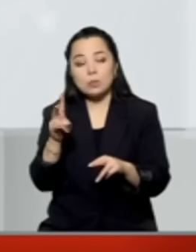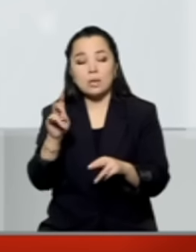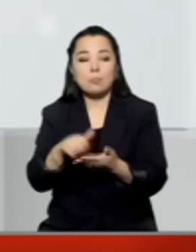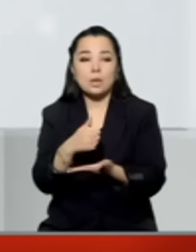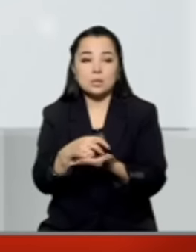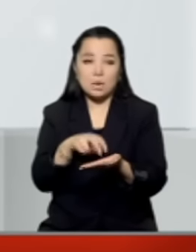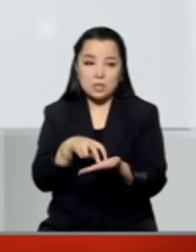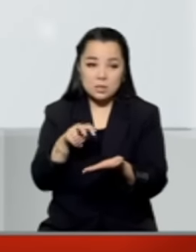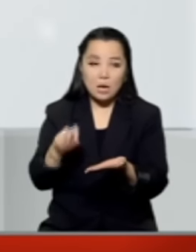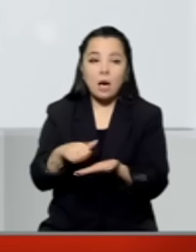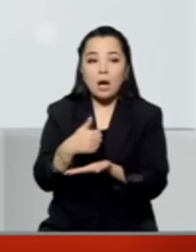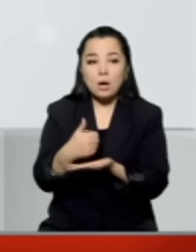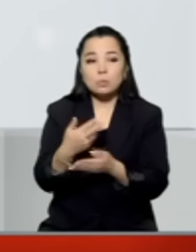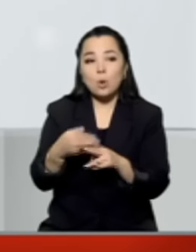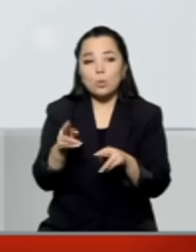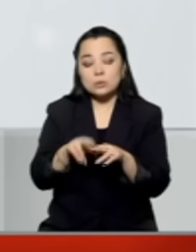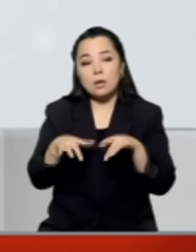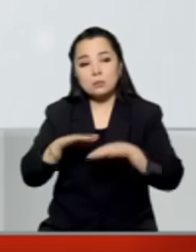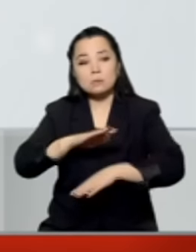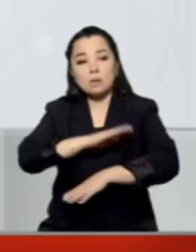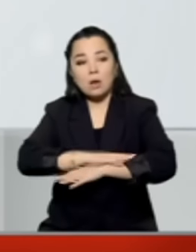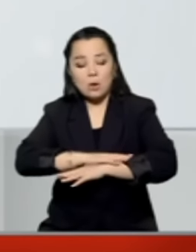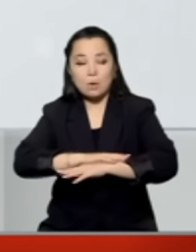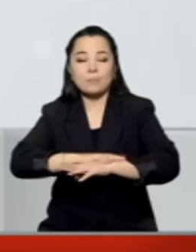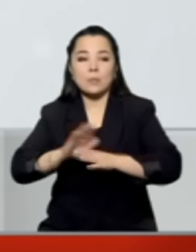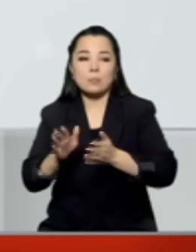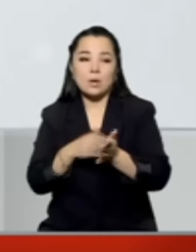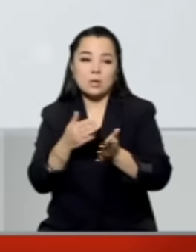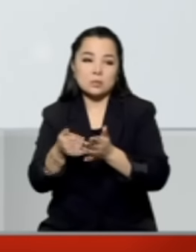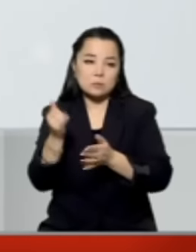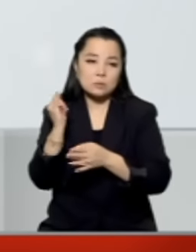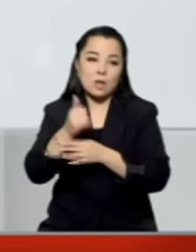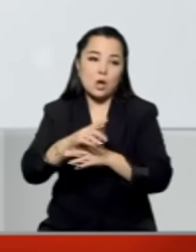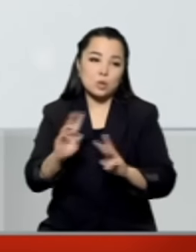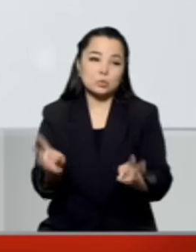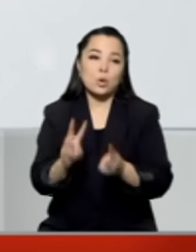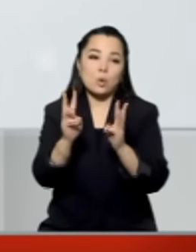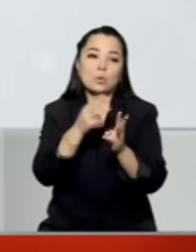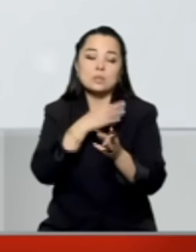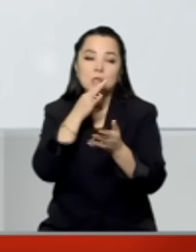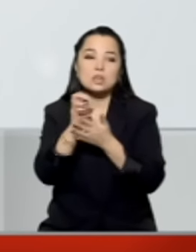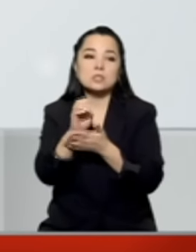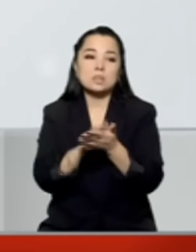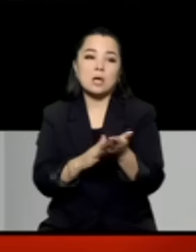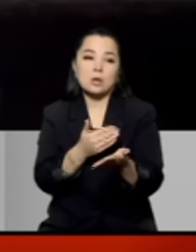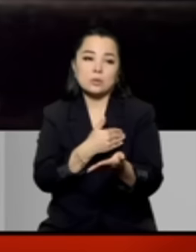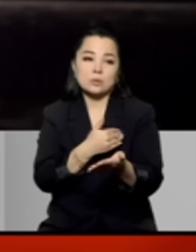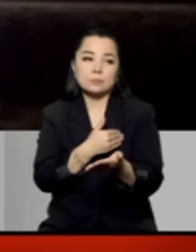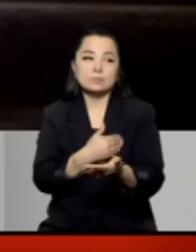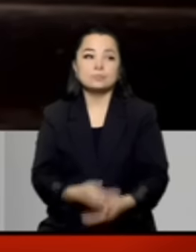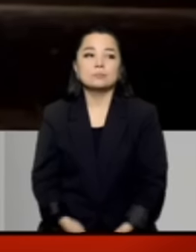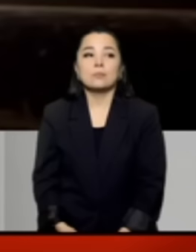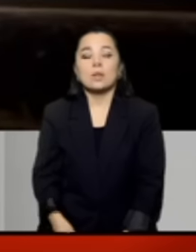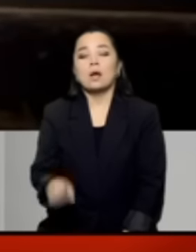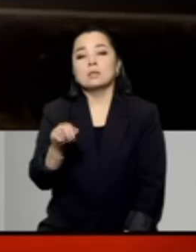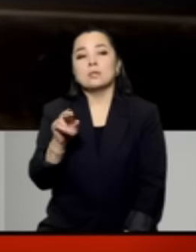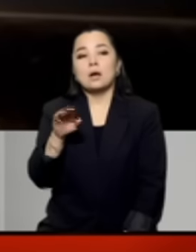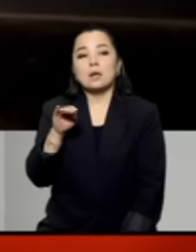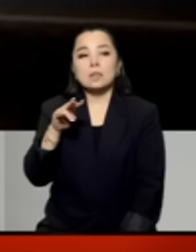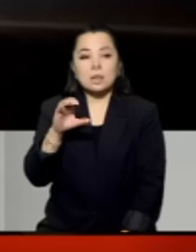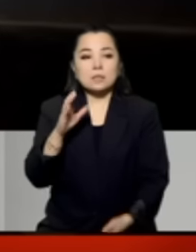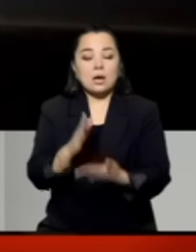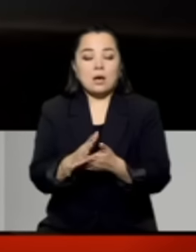кетіп бара жатқан әкімшілік осы әрекетімен отқа май құю саясатын әрі қарай жалғастыратынын аңғартып отыр. Атакамс, яғни